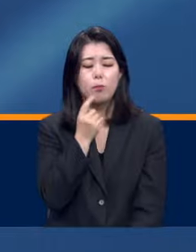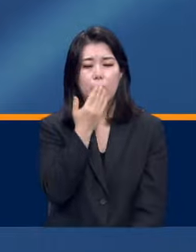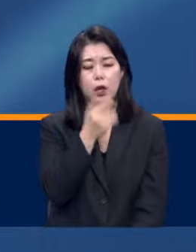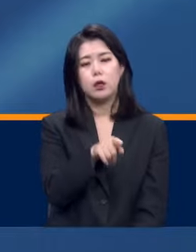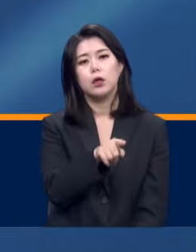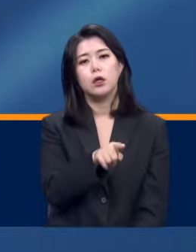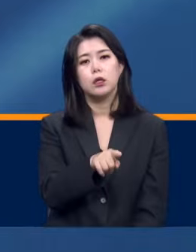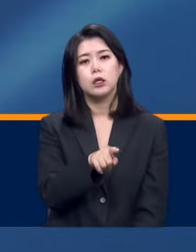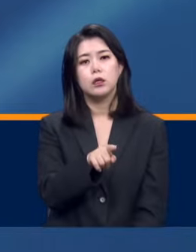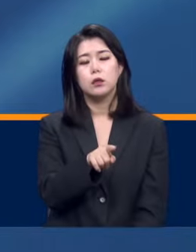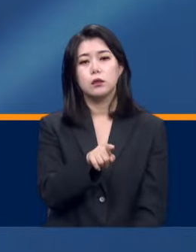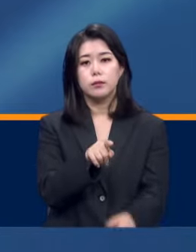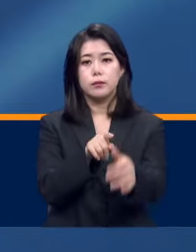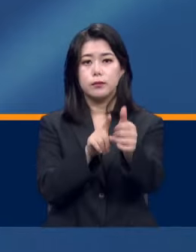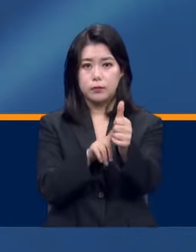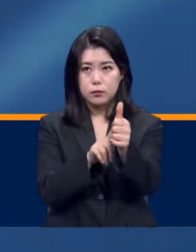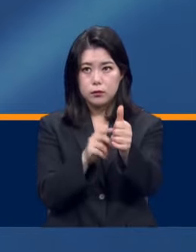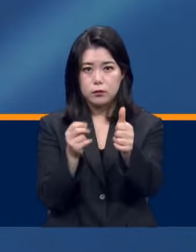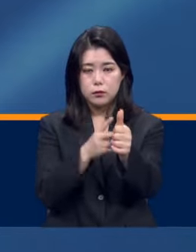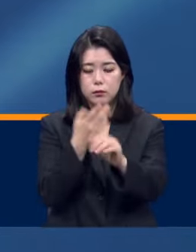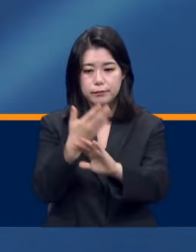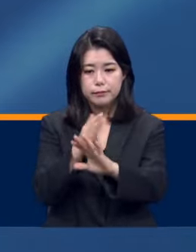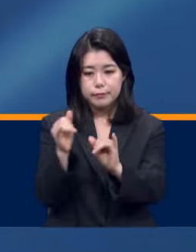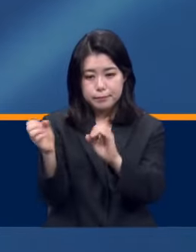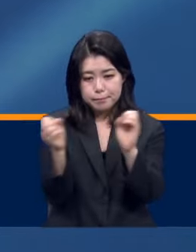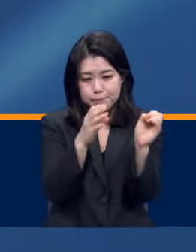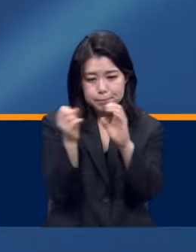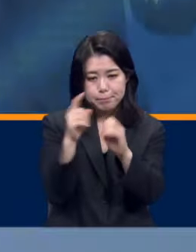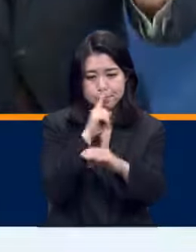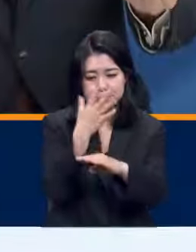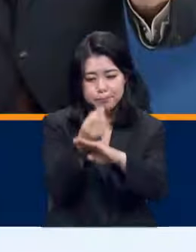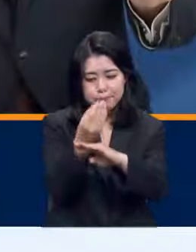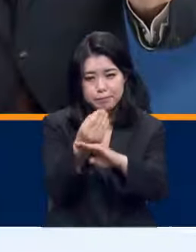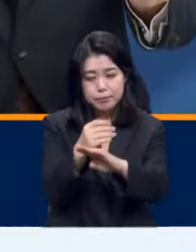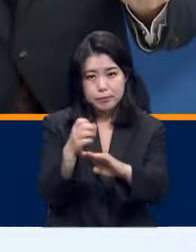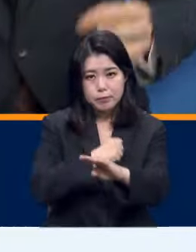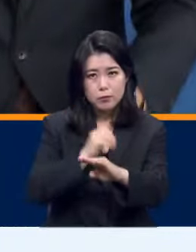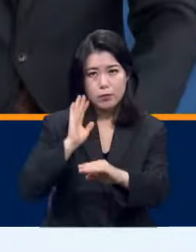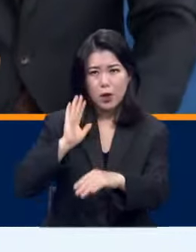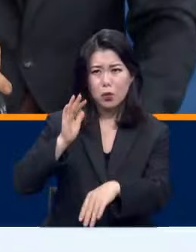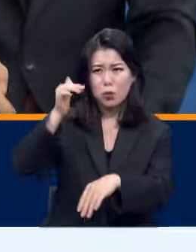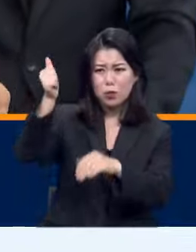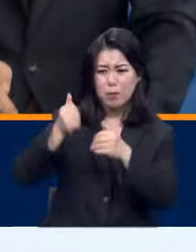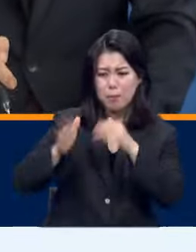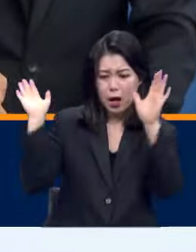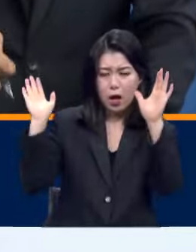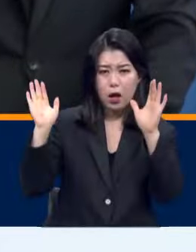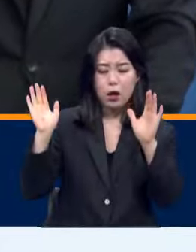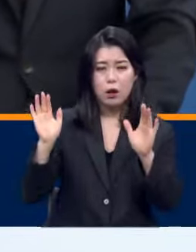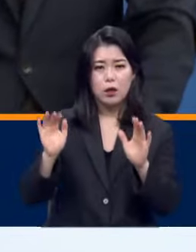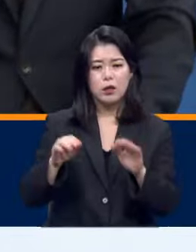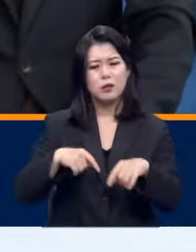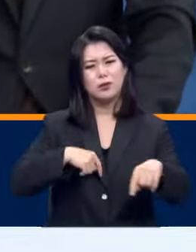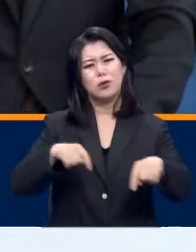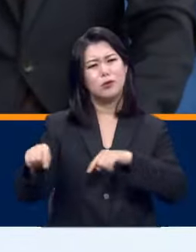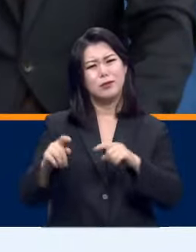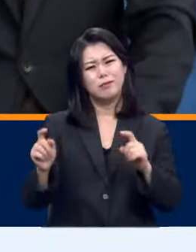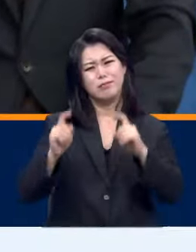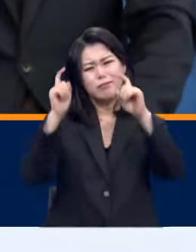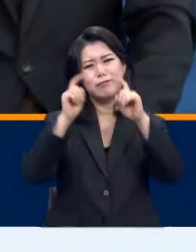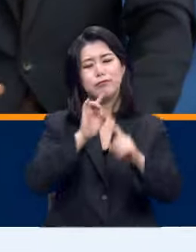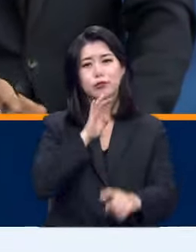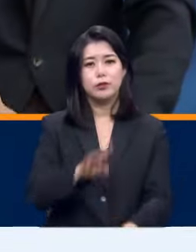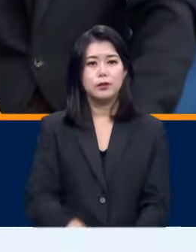사람인데이 명태 씨와 제 3자의 녹취를 근거로 대통령을 공격한다고 하면 이건 정치적 공세에 지나지 않는다는